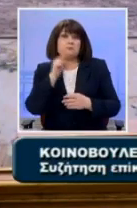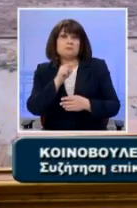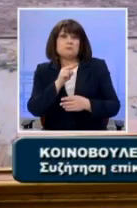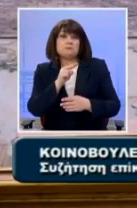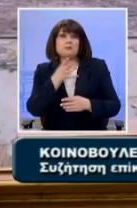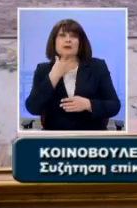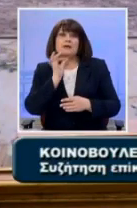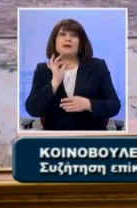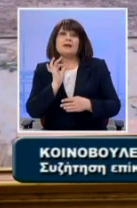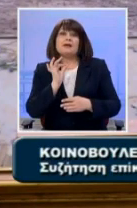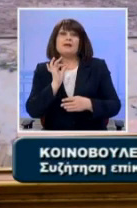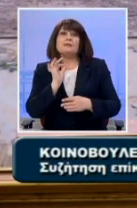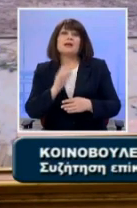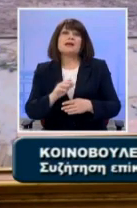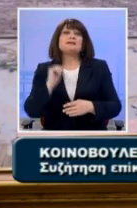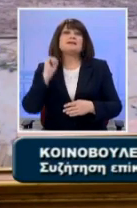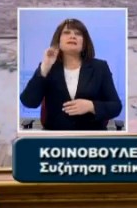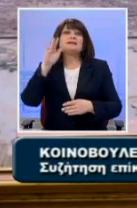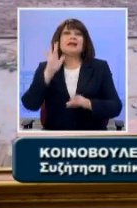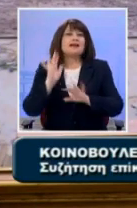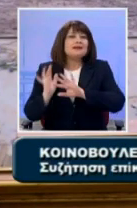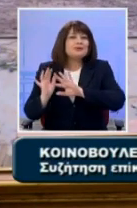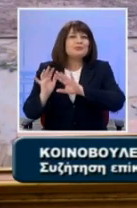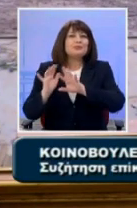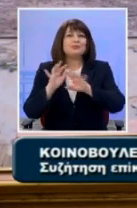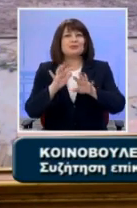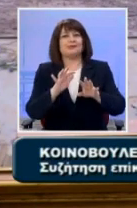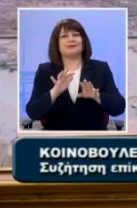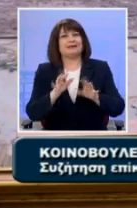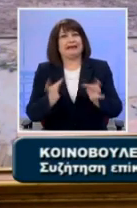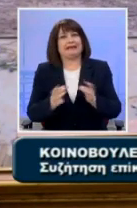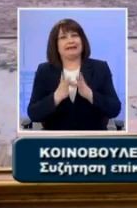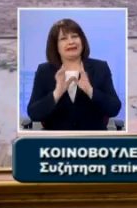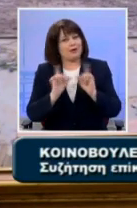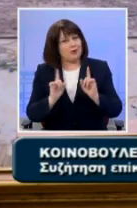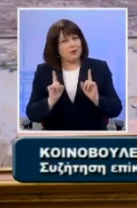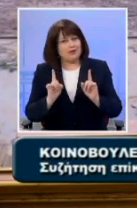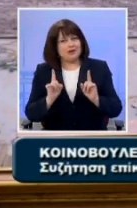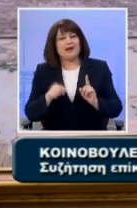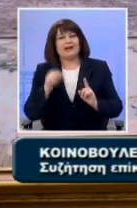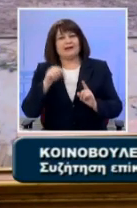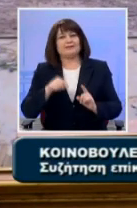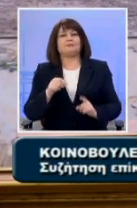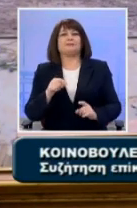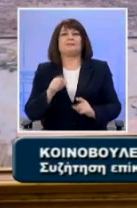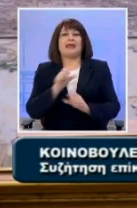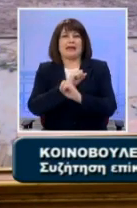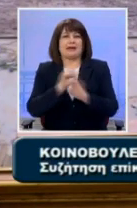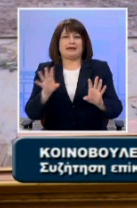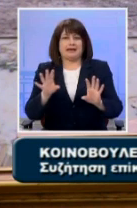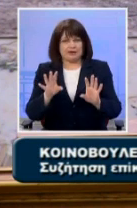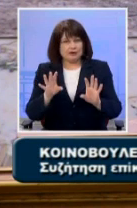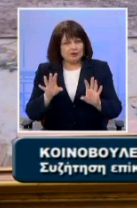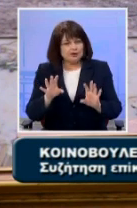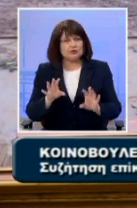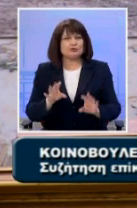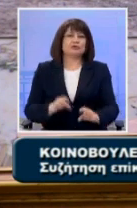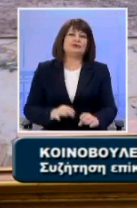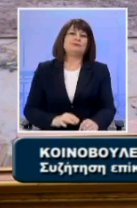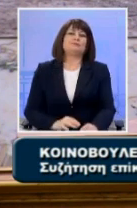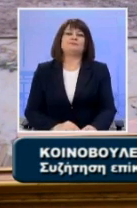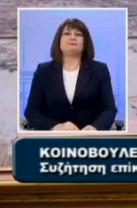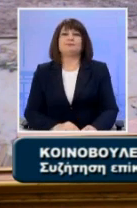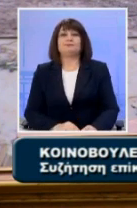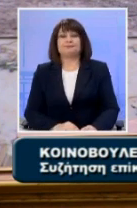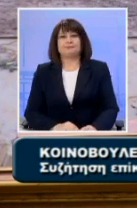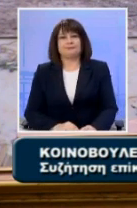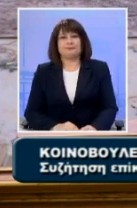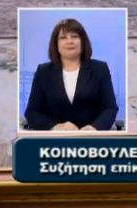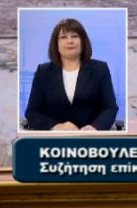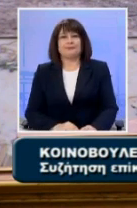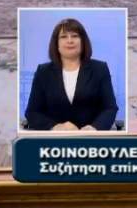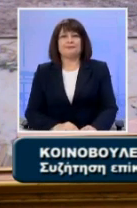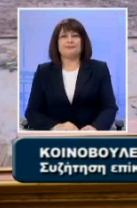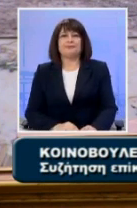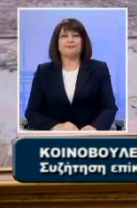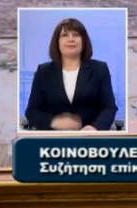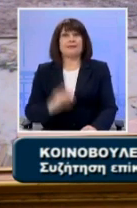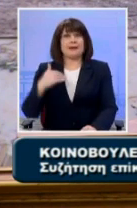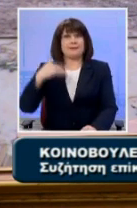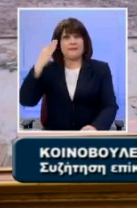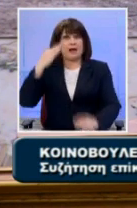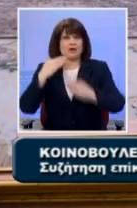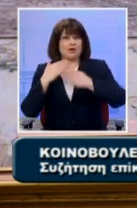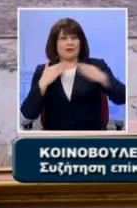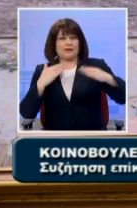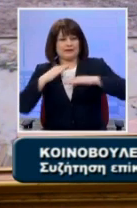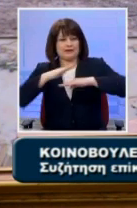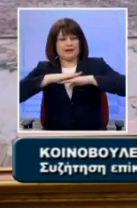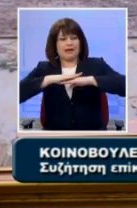δημιουργήσει ρεύμα και σε ξένες προσελεύσεις. Κυρίες και κύριοι συνάδελφοι, γίνεται γνωστό στο σώμα ότι από τα